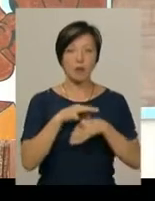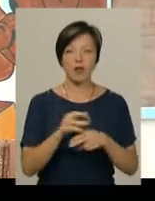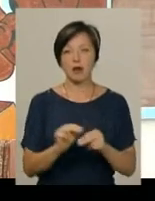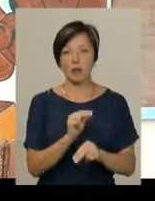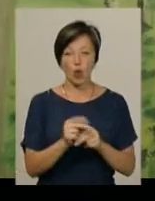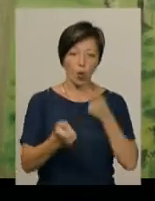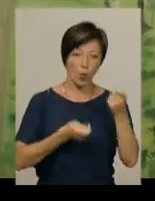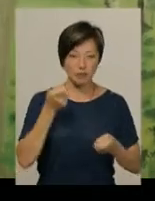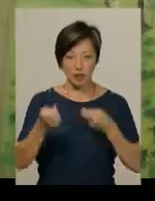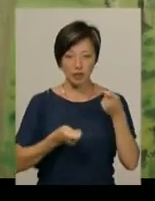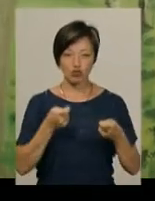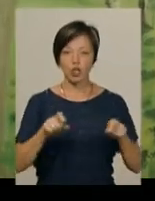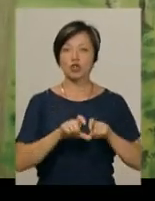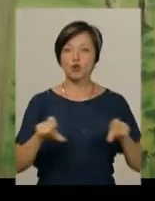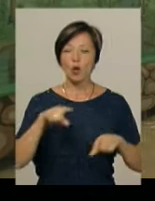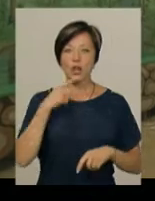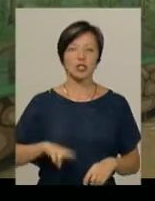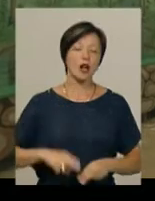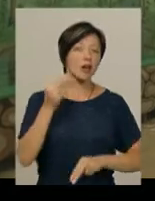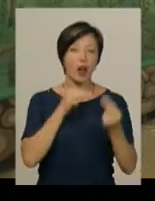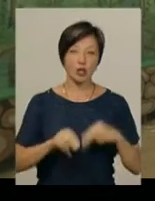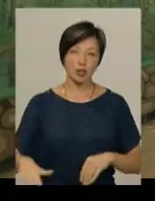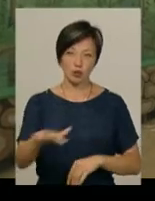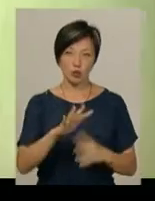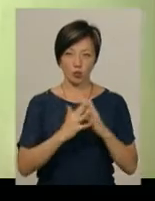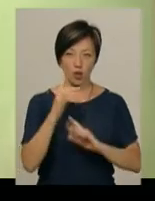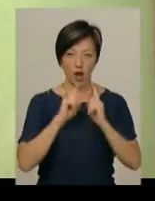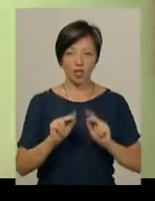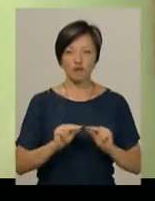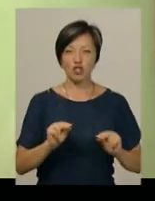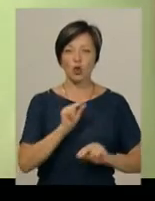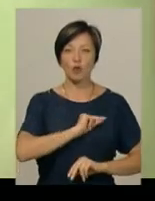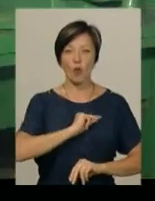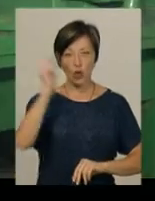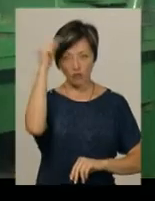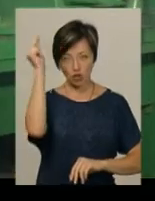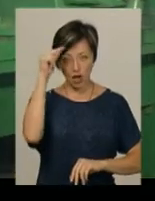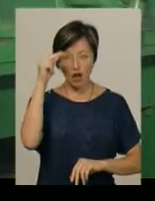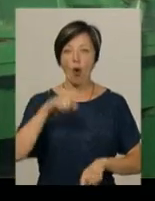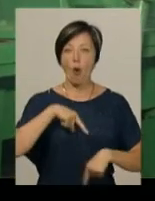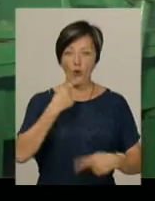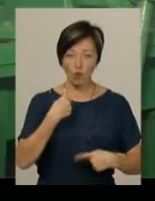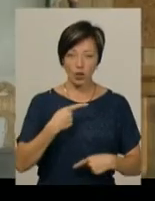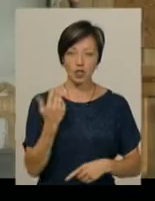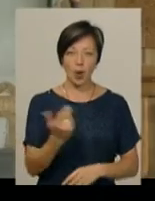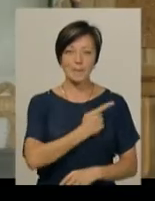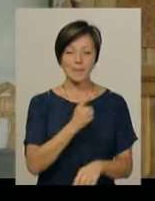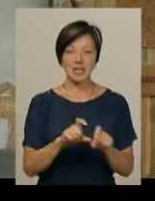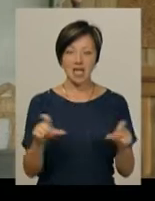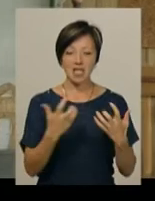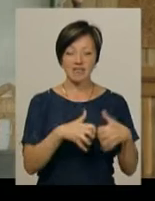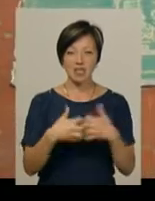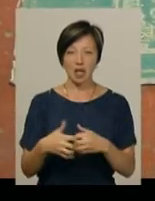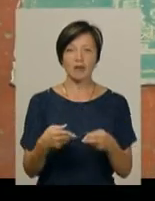ремонт косметичний. Школа, каже директор, краща на території сільської ради, а вчитель трудового навчання Сергій Підгурний говорить, його майстерня з